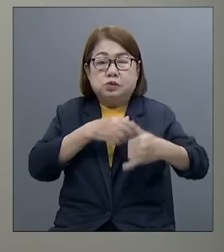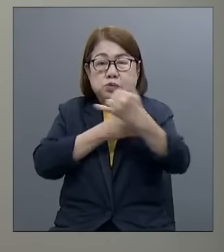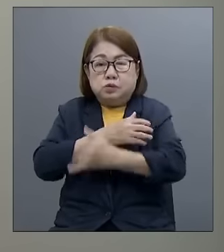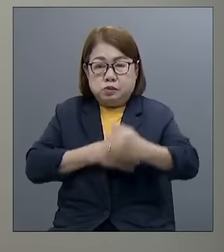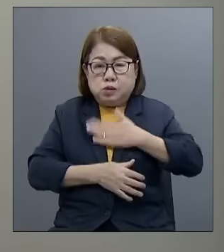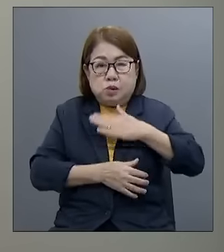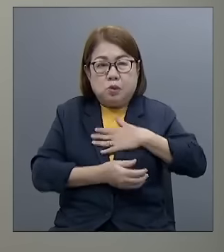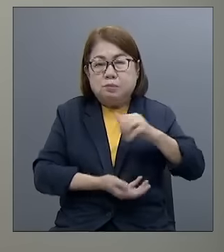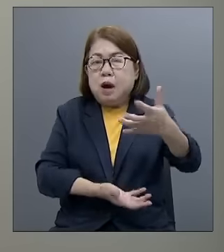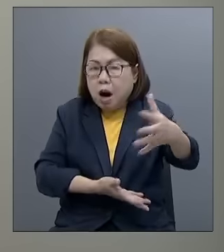สู่ประเทศค่ะ